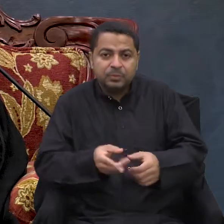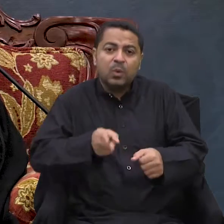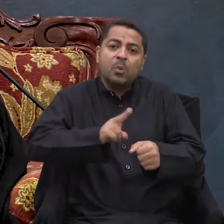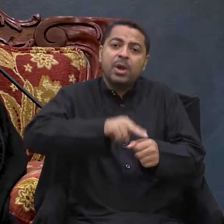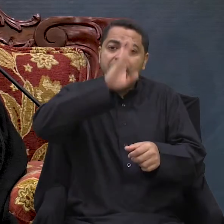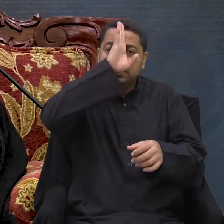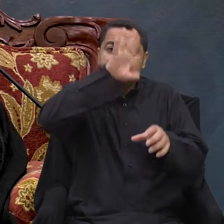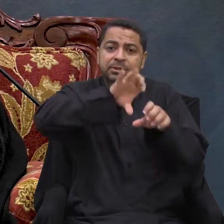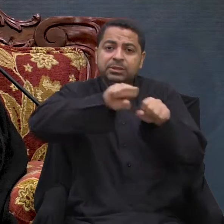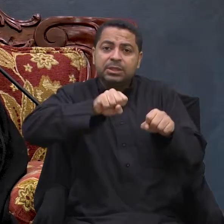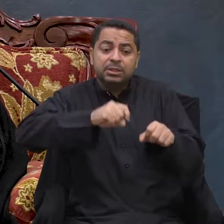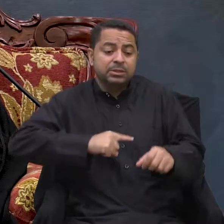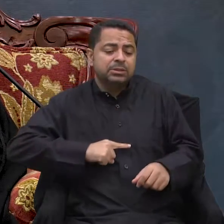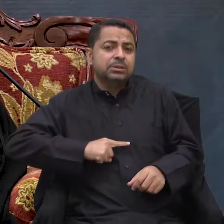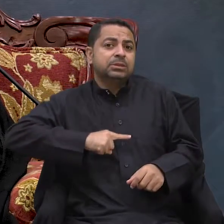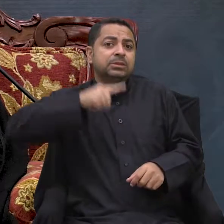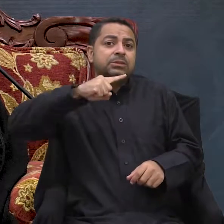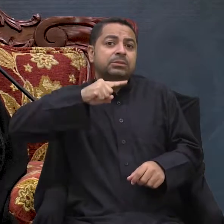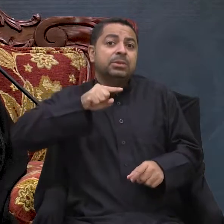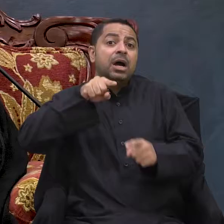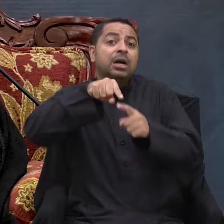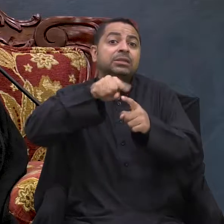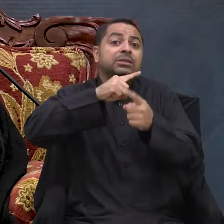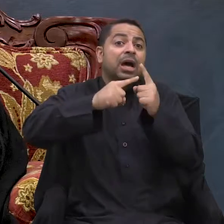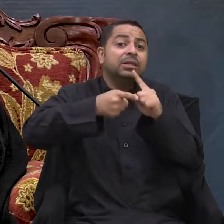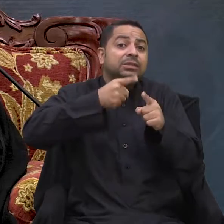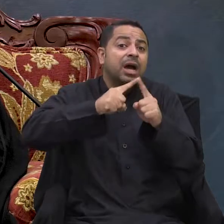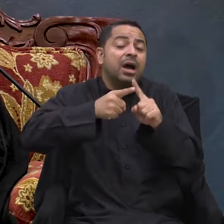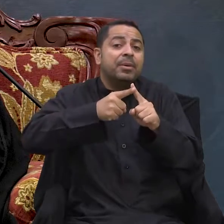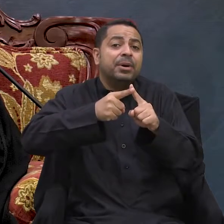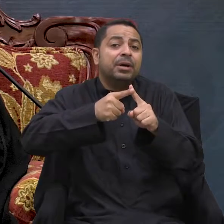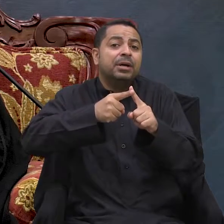عزمه يغريه بالطعن